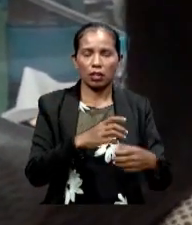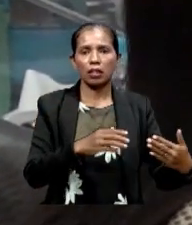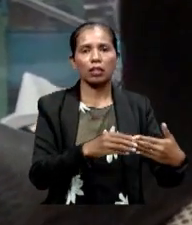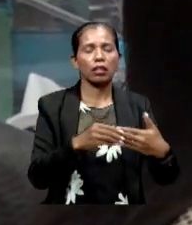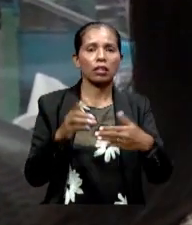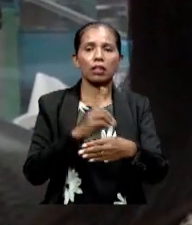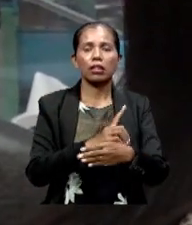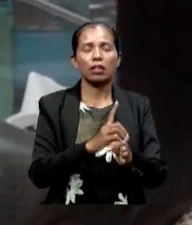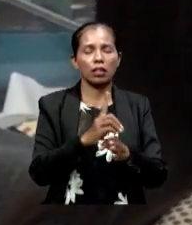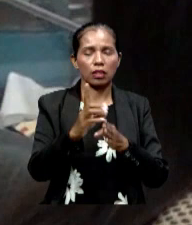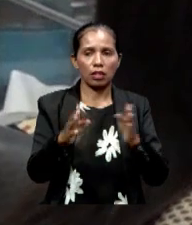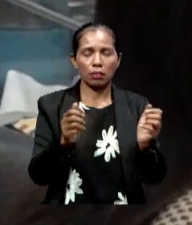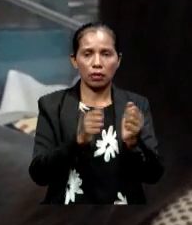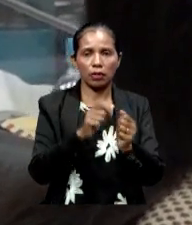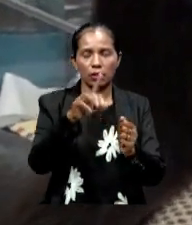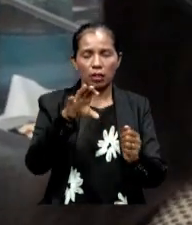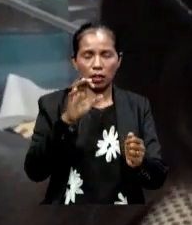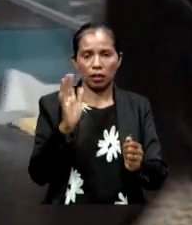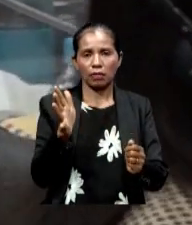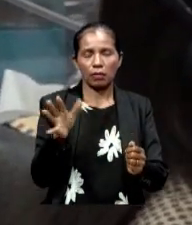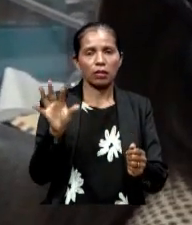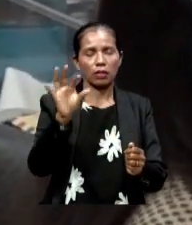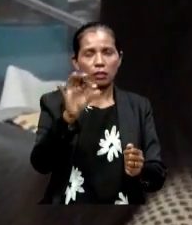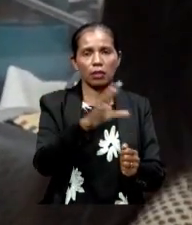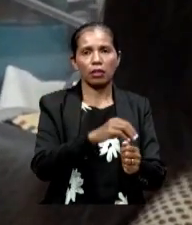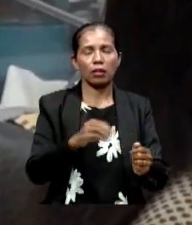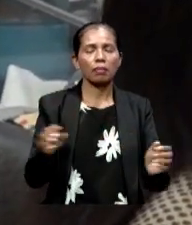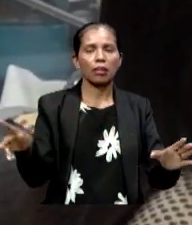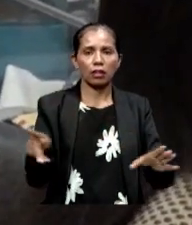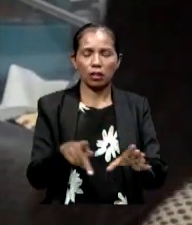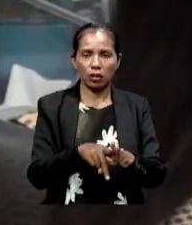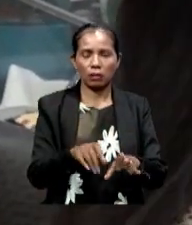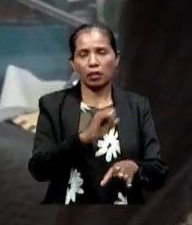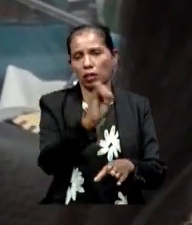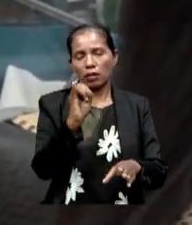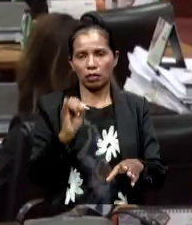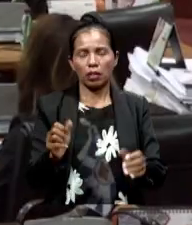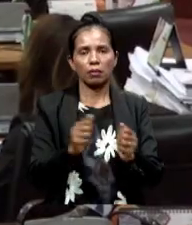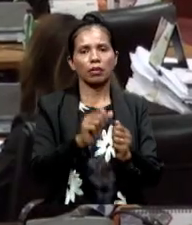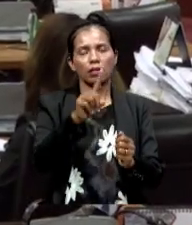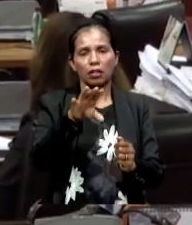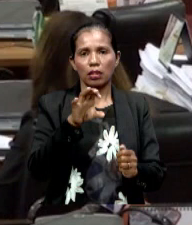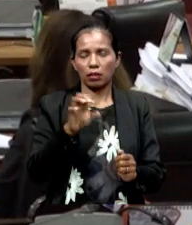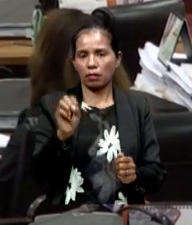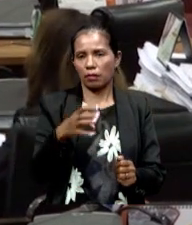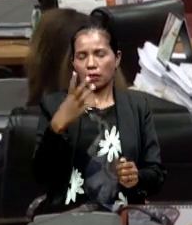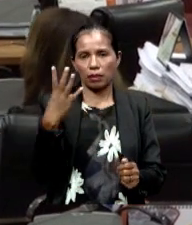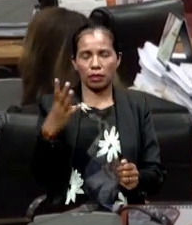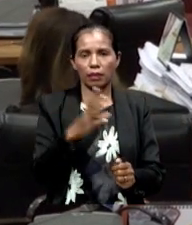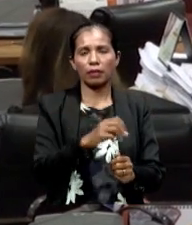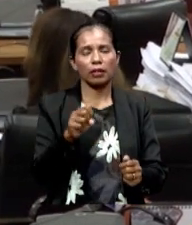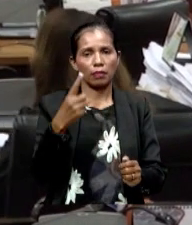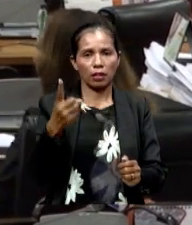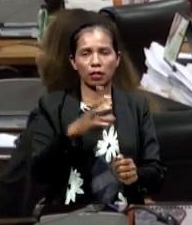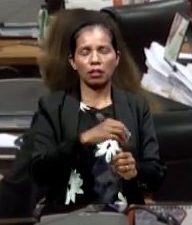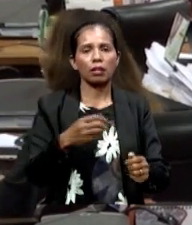inkeritu hamutuk atu sira sianu resin sia, no sira partisipa iha sesaun julgamentu hamutuk atu saat sanu resin ida. En kuantu prosesu sira nebe delega